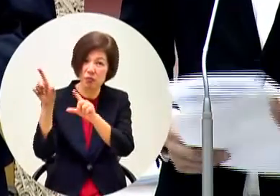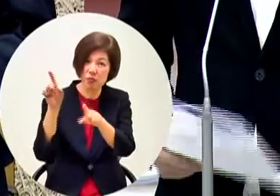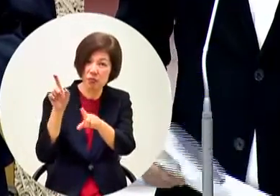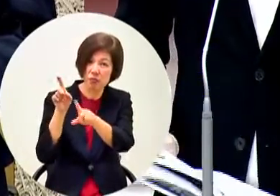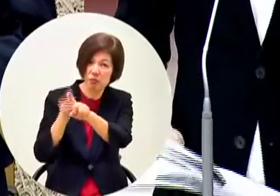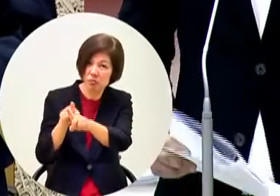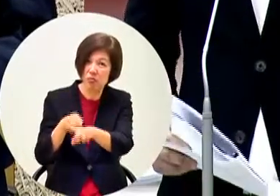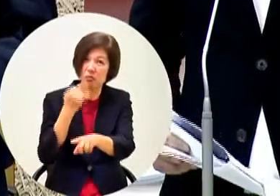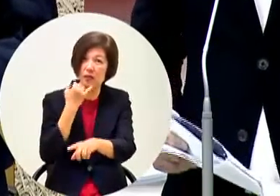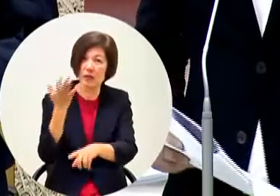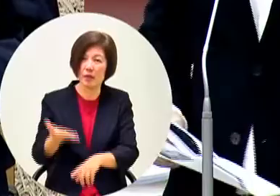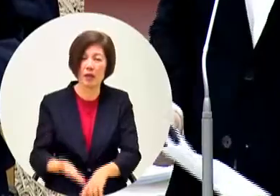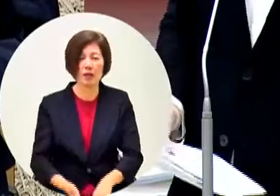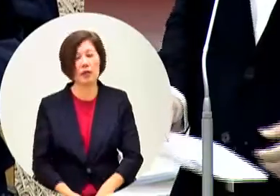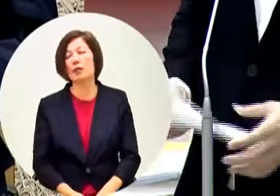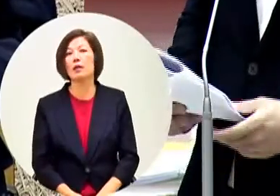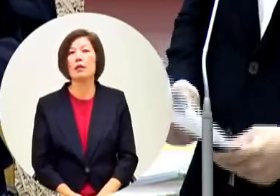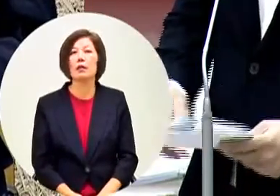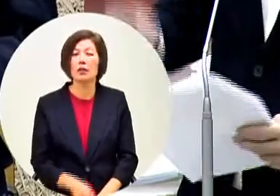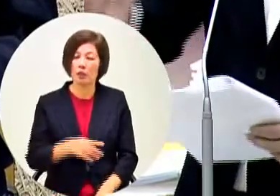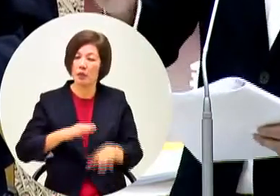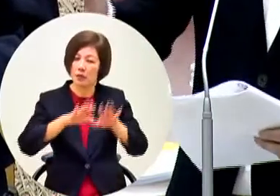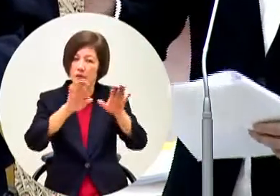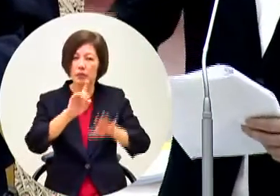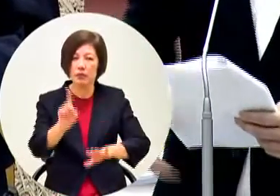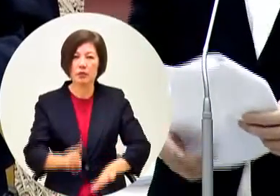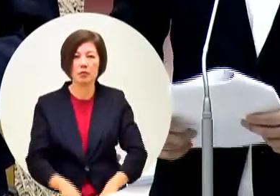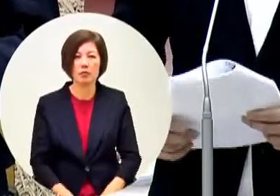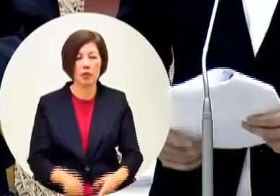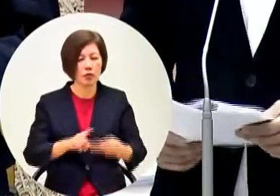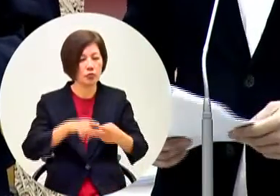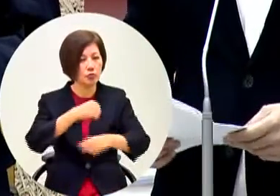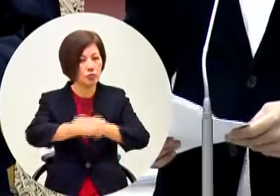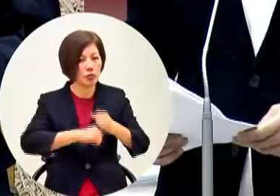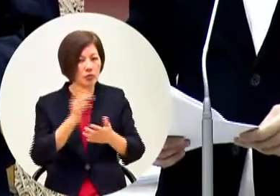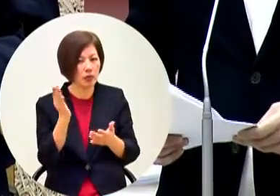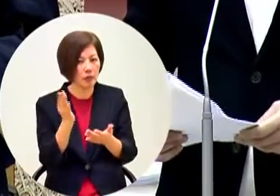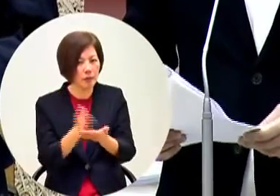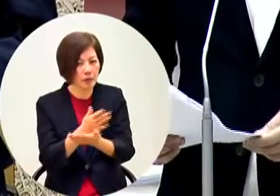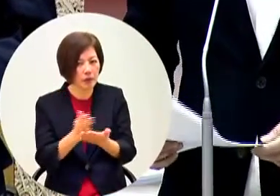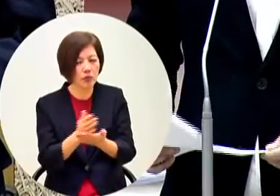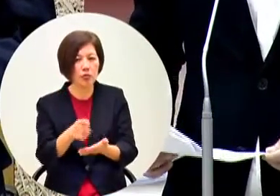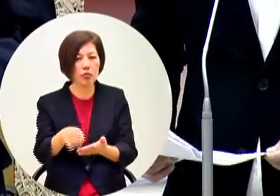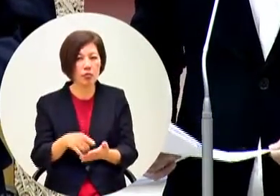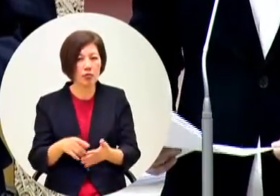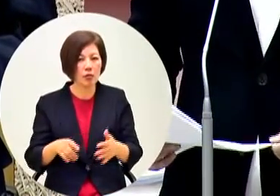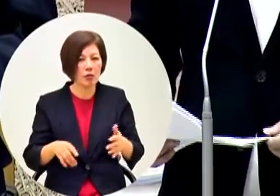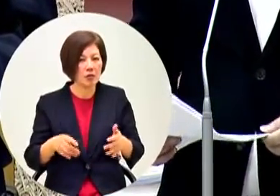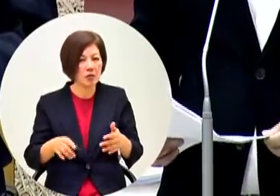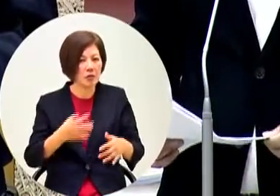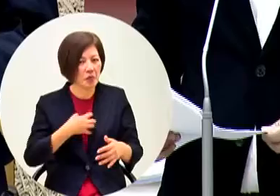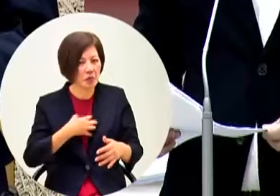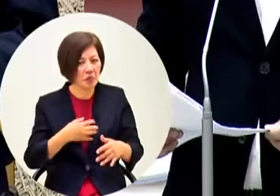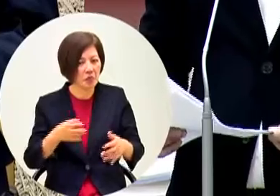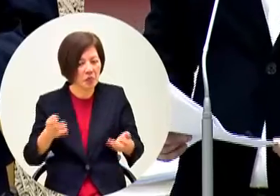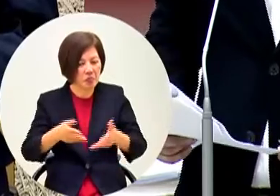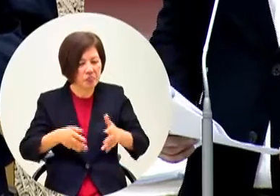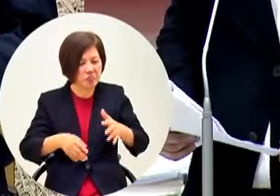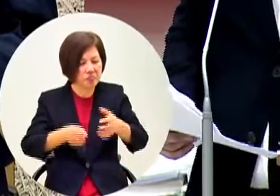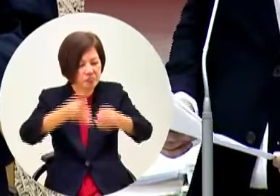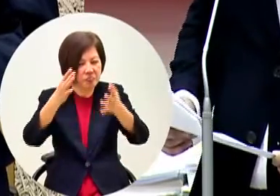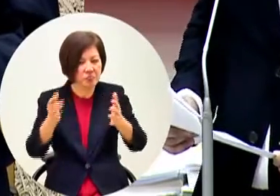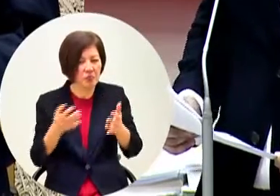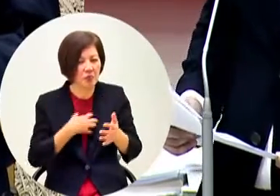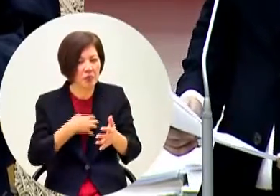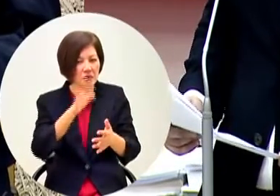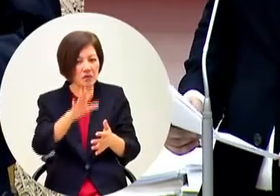页，我们应该要更进步的做主动评估违建的程度，列各项违建的项目跟评分，建立